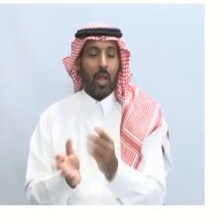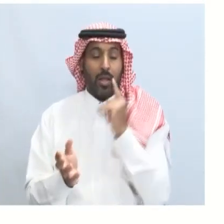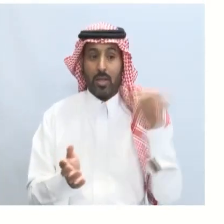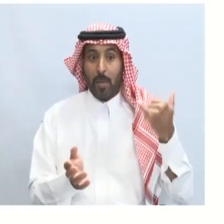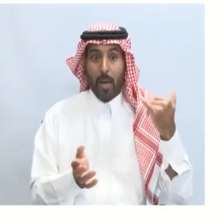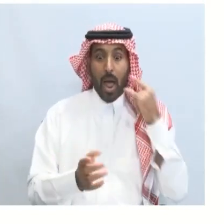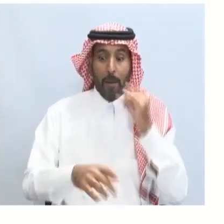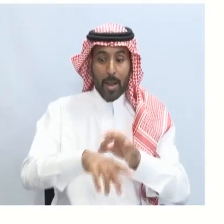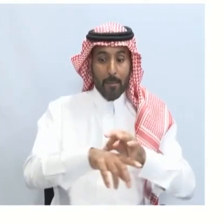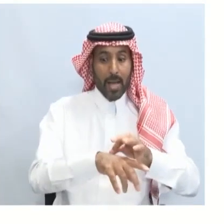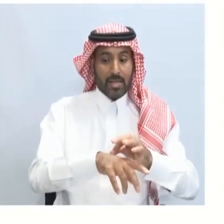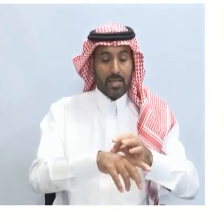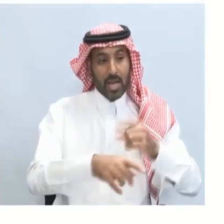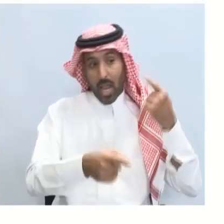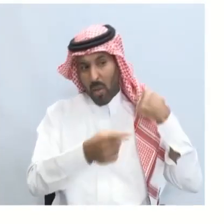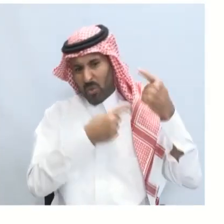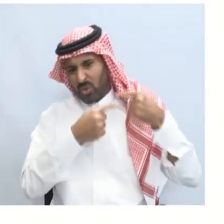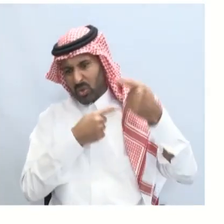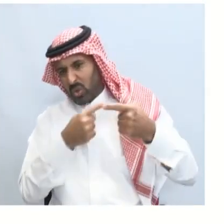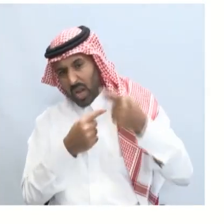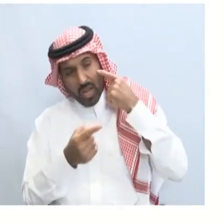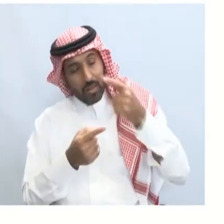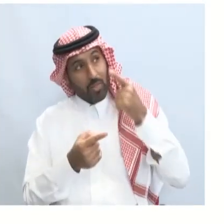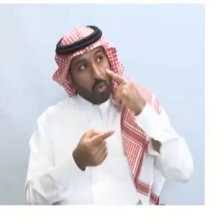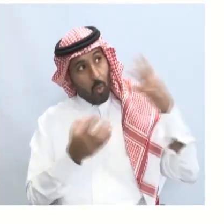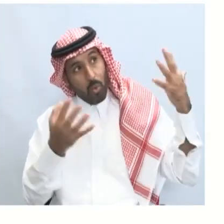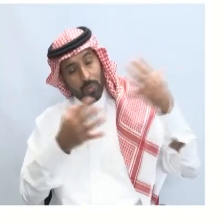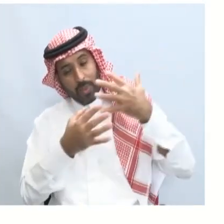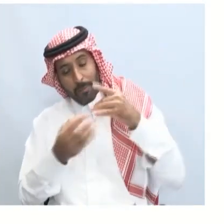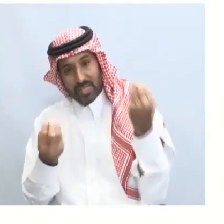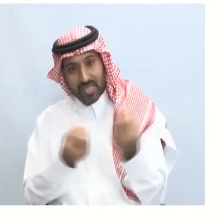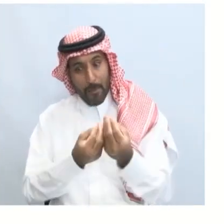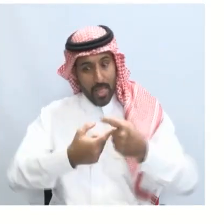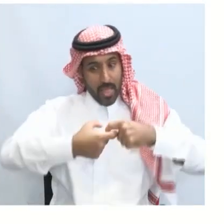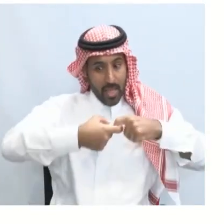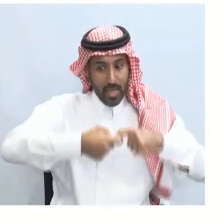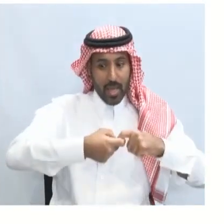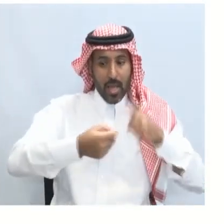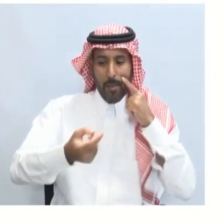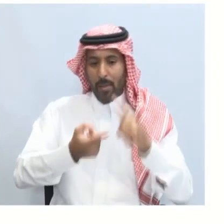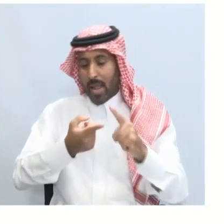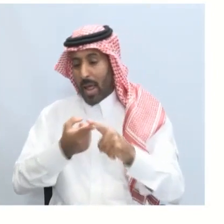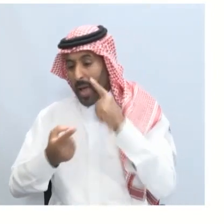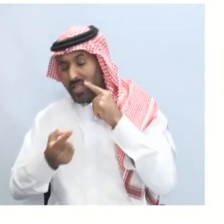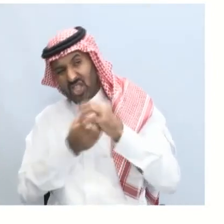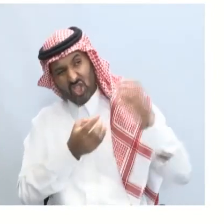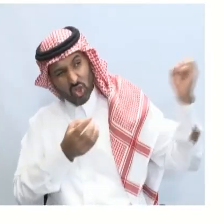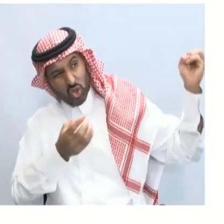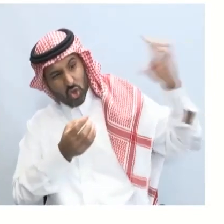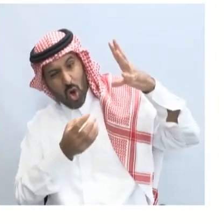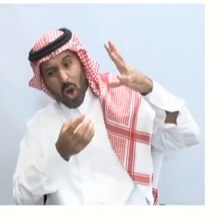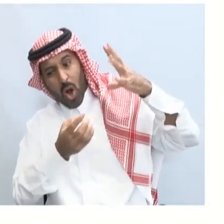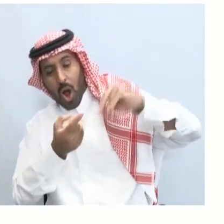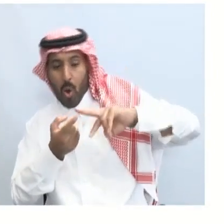اهتمام البشر على مر الازمه منها والعصور بالظواهر المرتبطه سواء كان بعمليه شروق الشمس